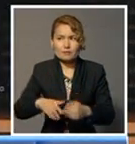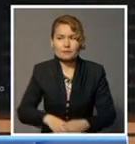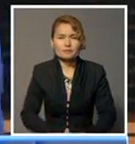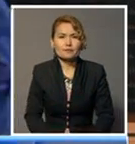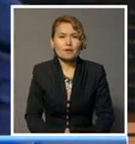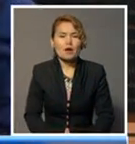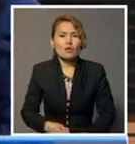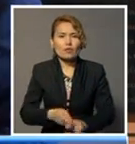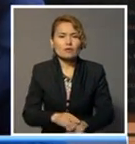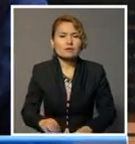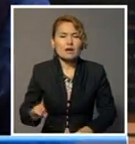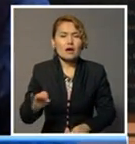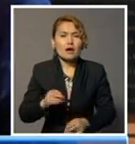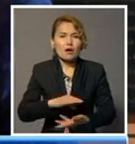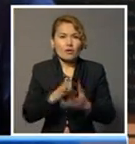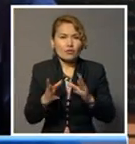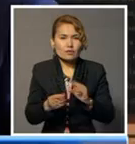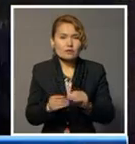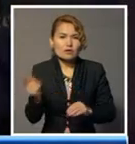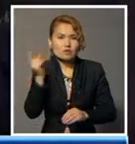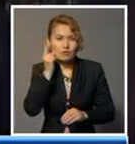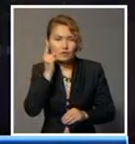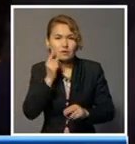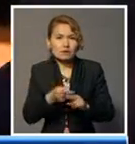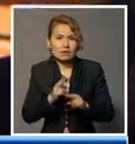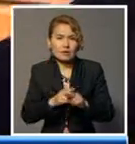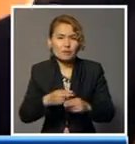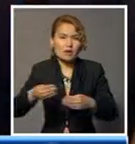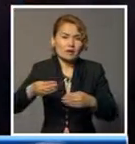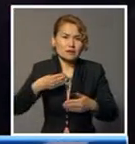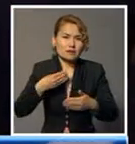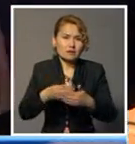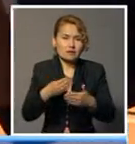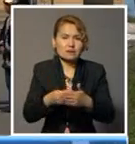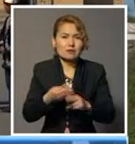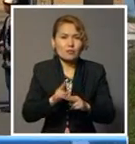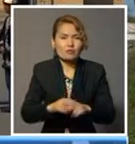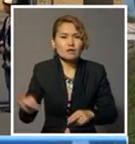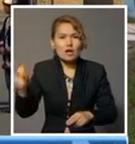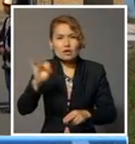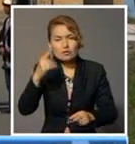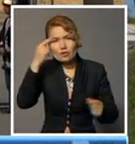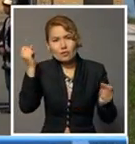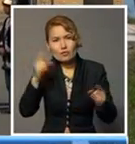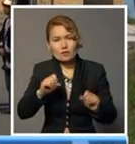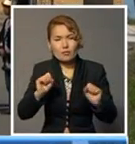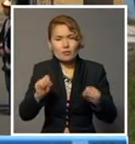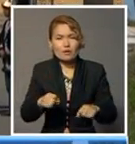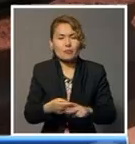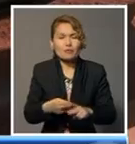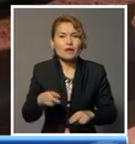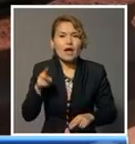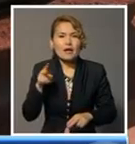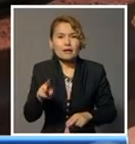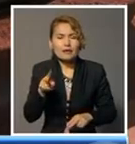тарихи нысан туралы үш тілде мағлұмат ала алады. Өскелең ұрпақтың рухани жаңғыруына қосылған үлес деп білдік. Ал облыс аумағындағы 2000